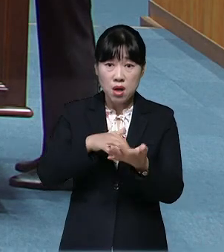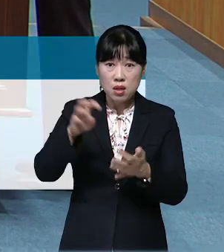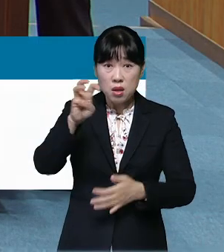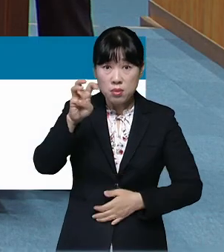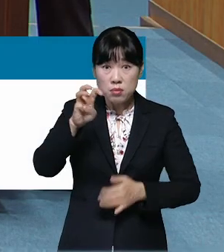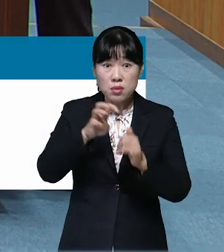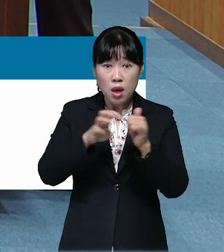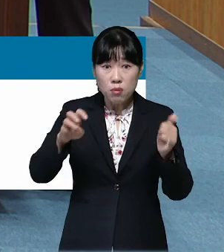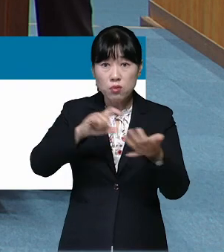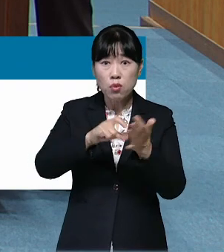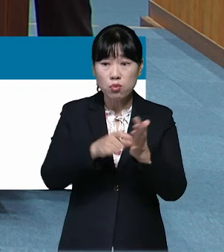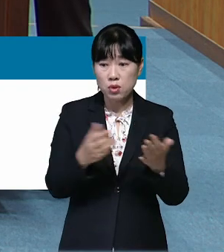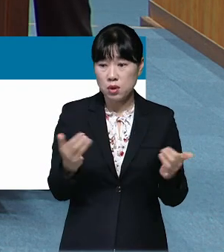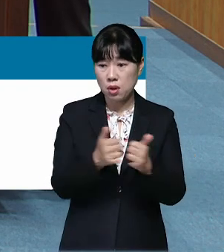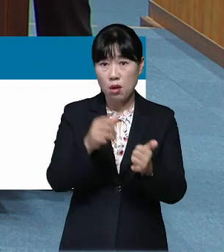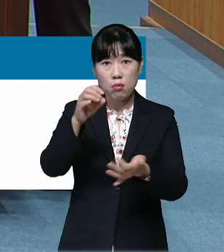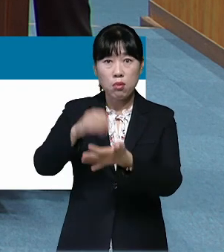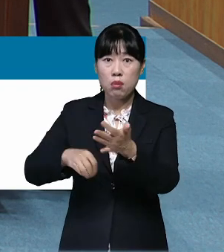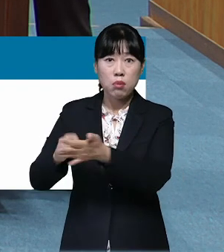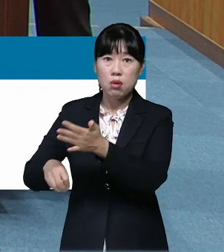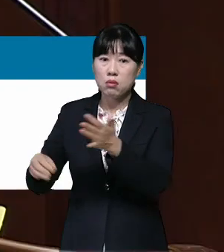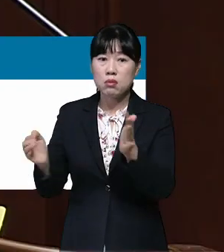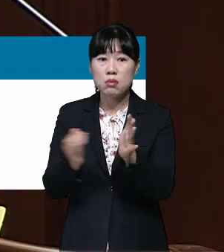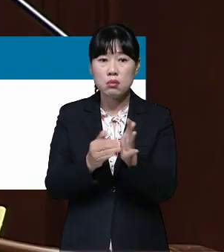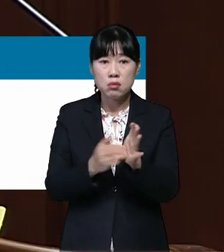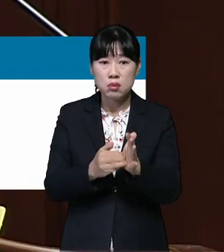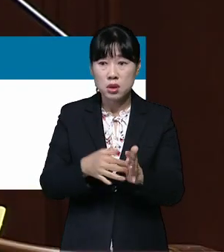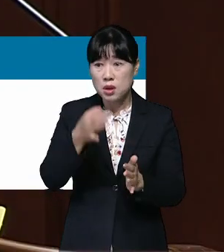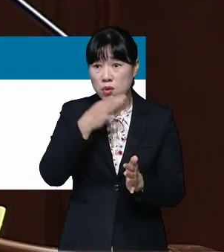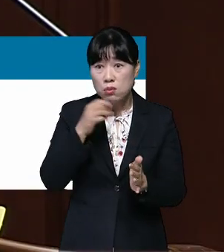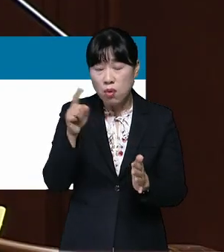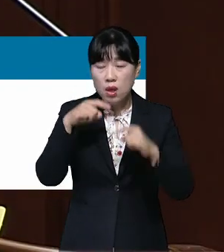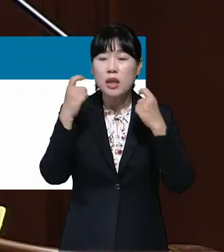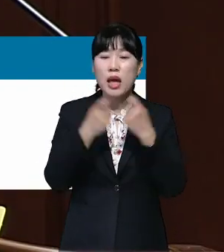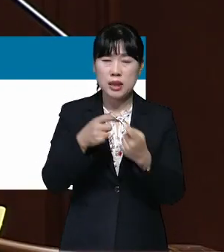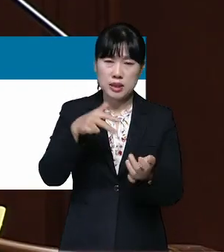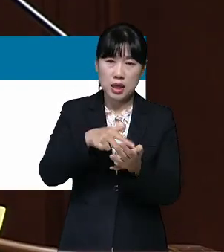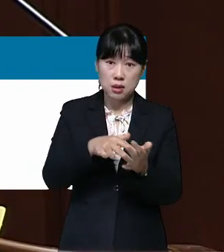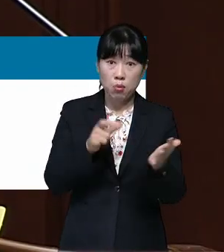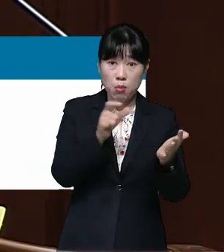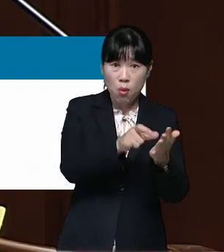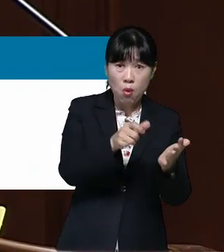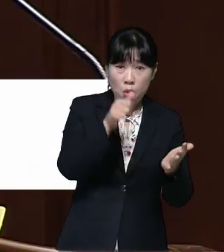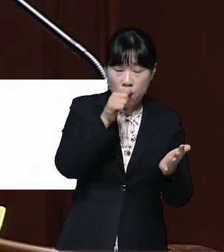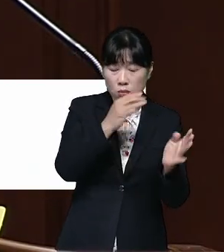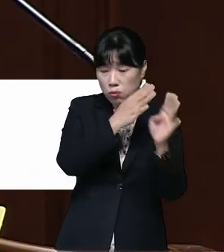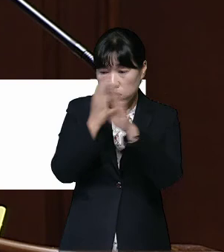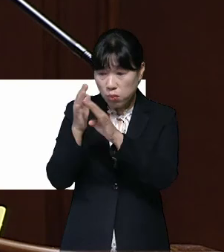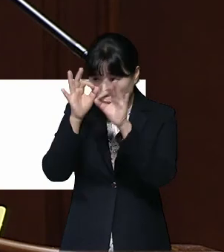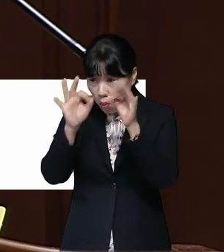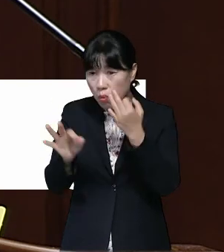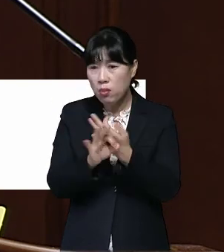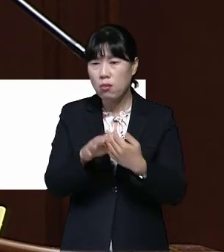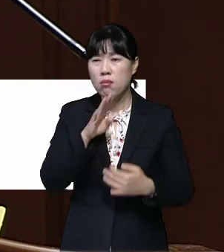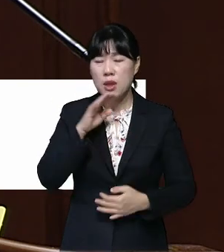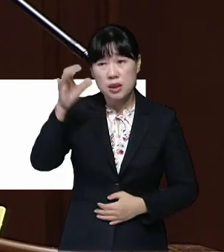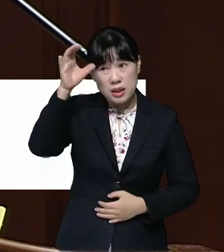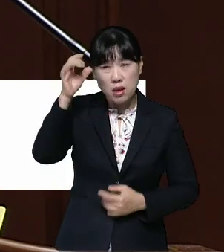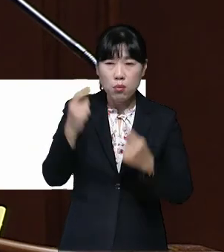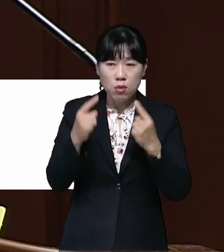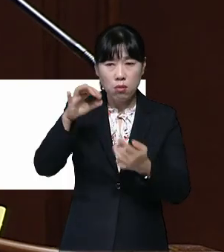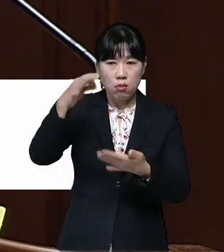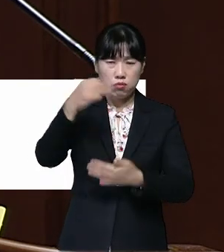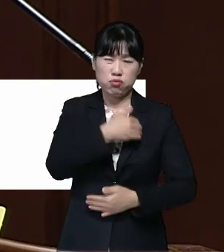정도의 노동자들이 퇴사를 했습니다. 이유는 개인 사정으로 되어 있지만 실제로는 기대만큼